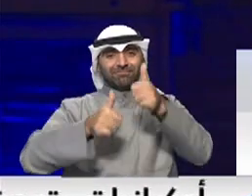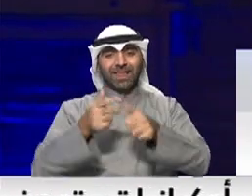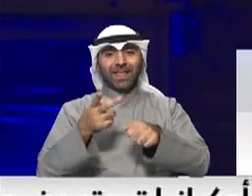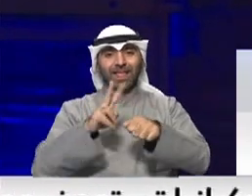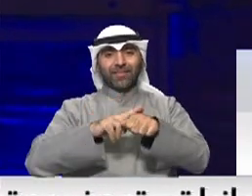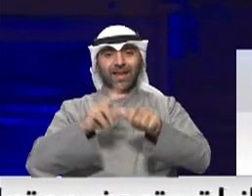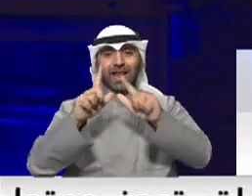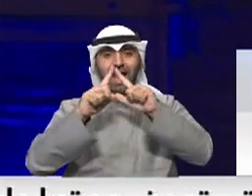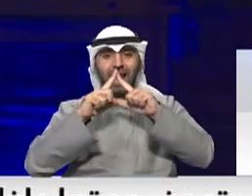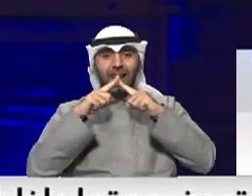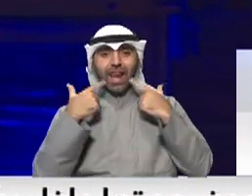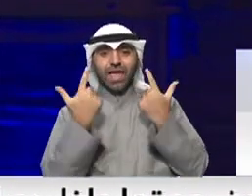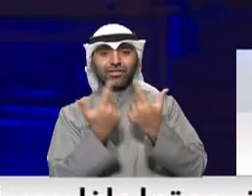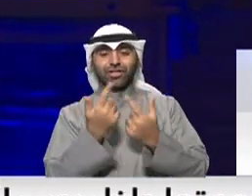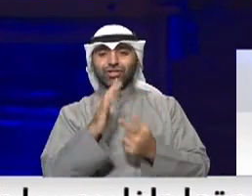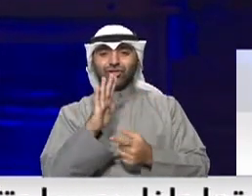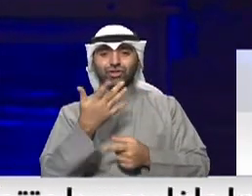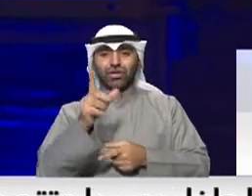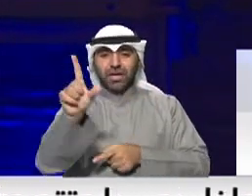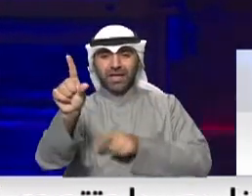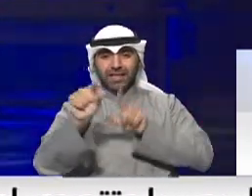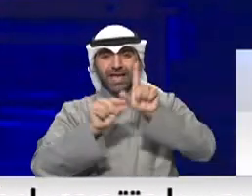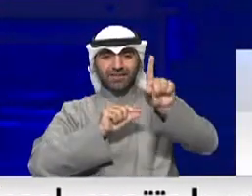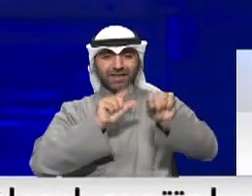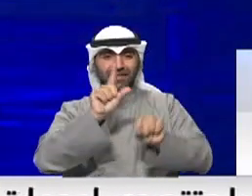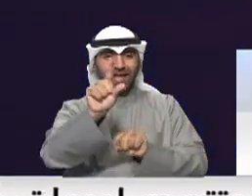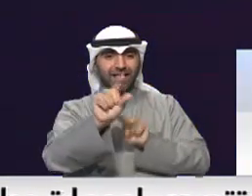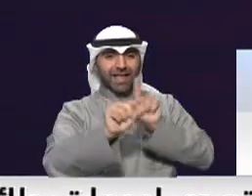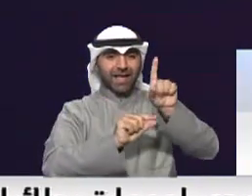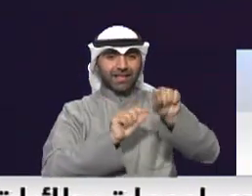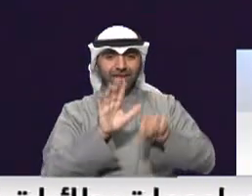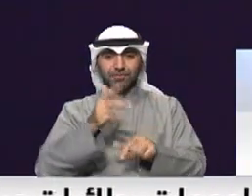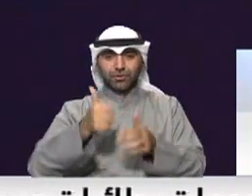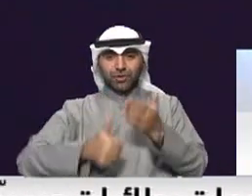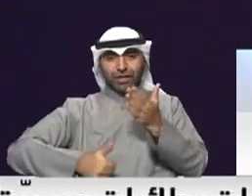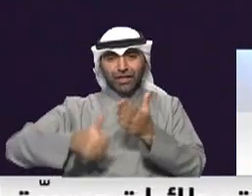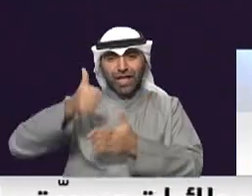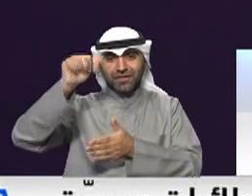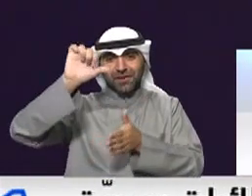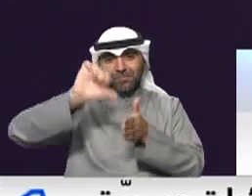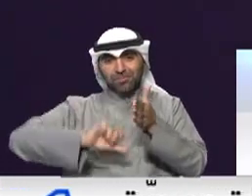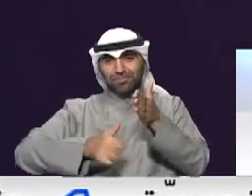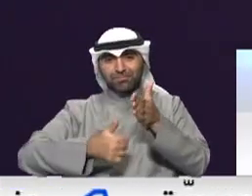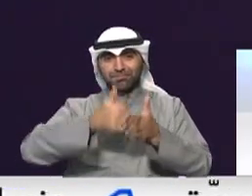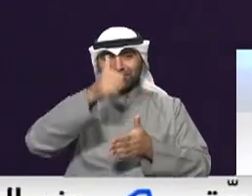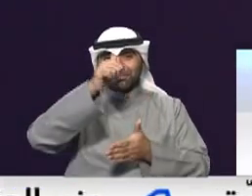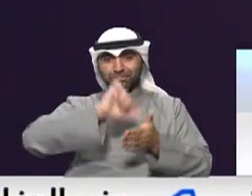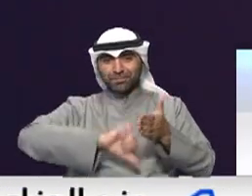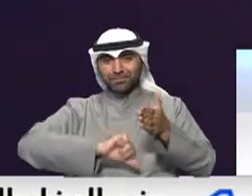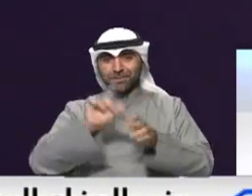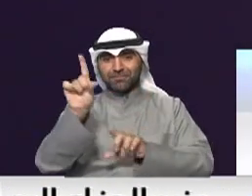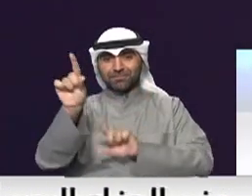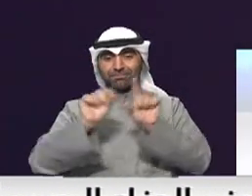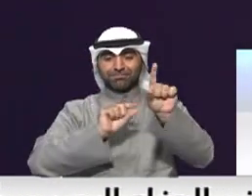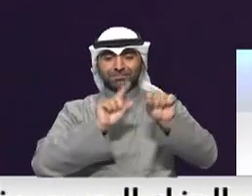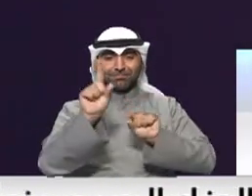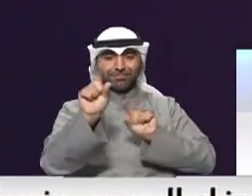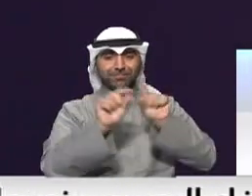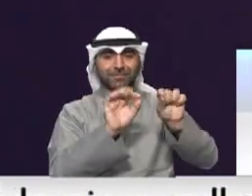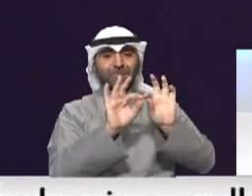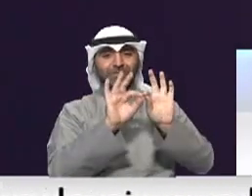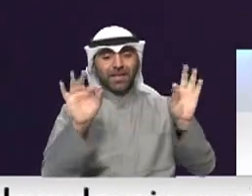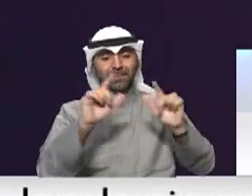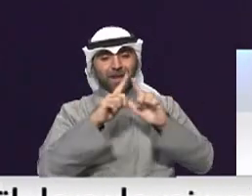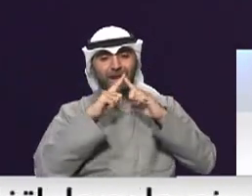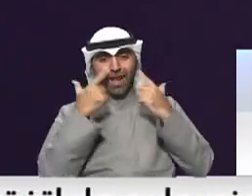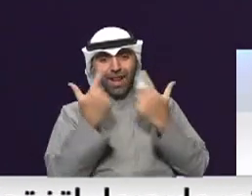وتتنافس هذه الفرق على 13 جائزة يتنافسون عليها الفرق المشاركة لنيلها في